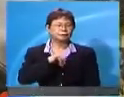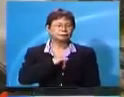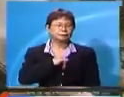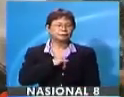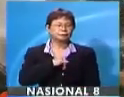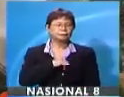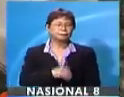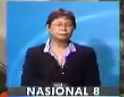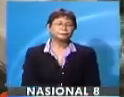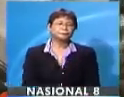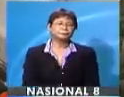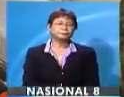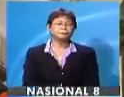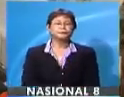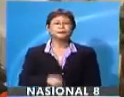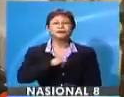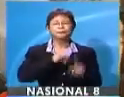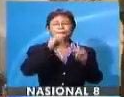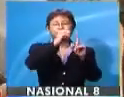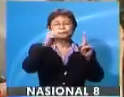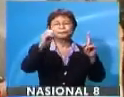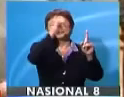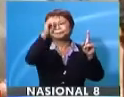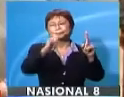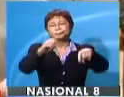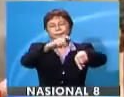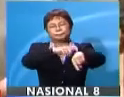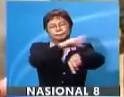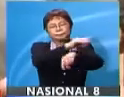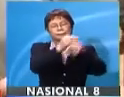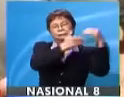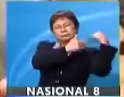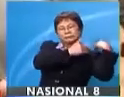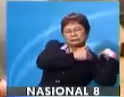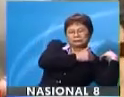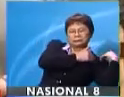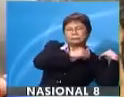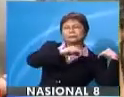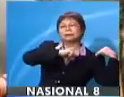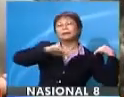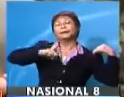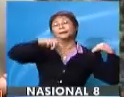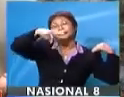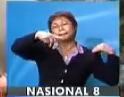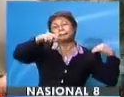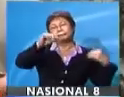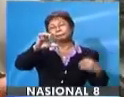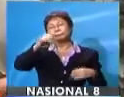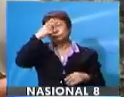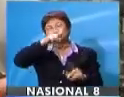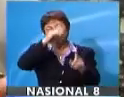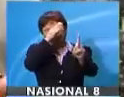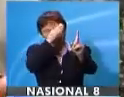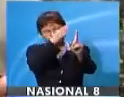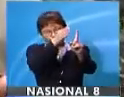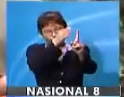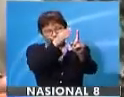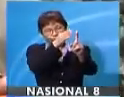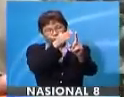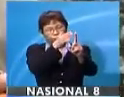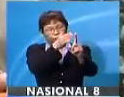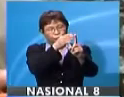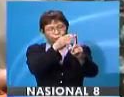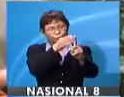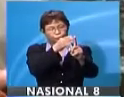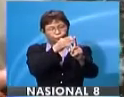sepenuh masa dan tanggungjawab saya sebagai ahli PAC untuk menentukan perjalanan jawatankuasa